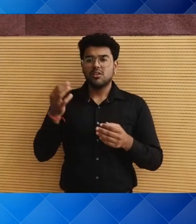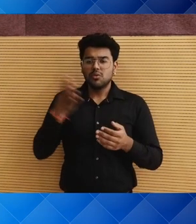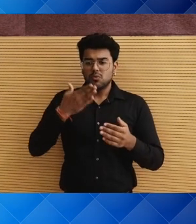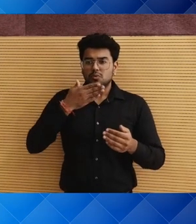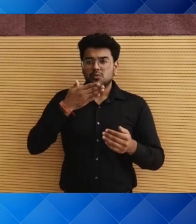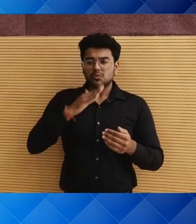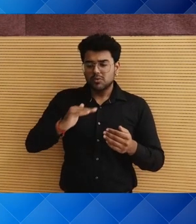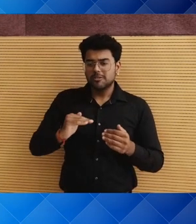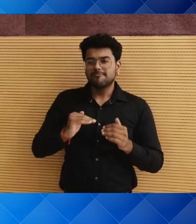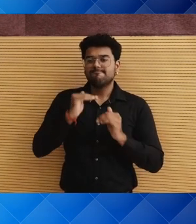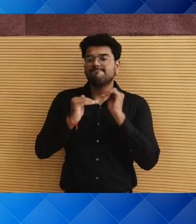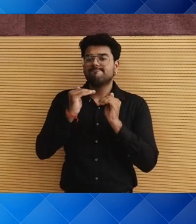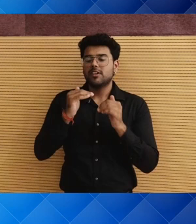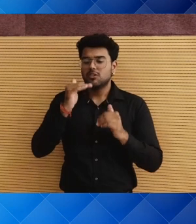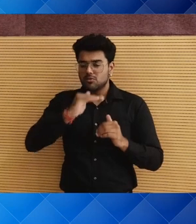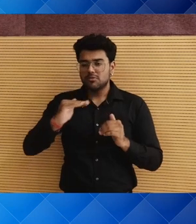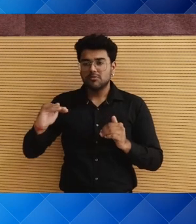हैं